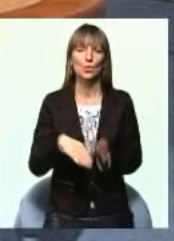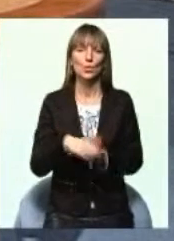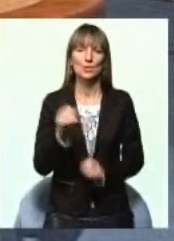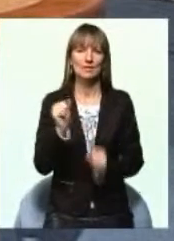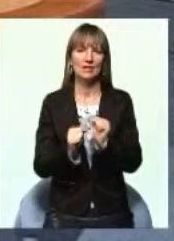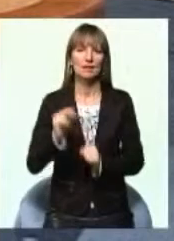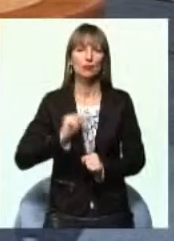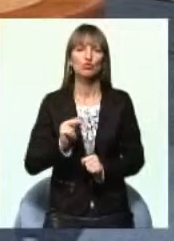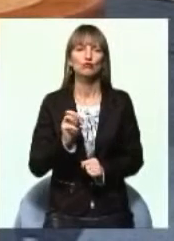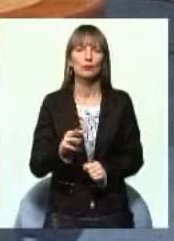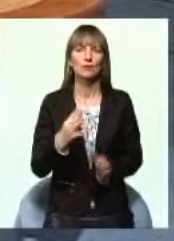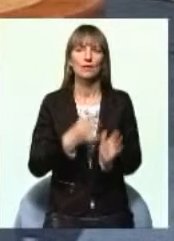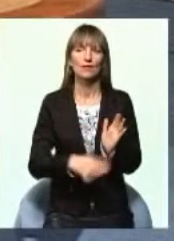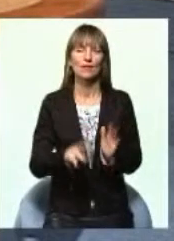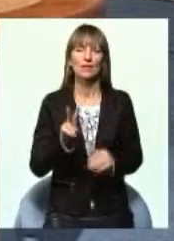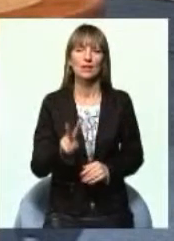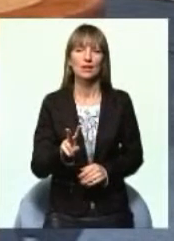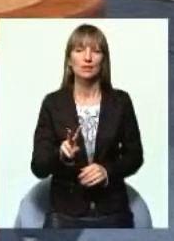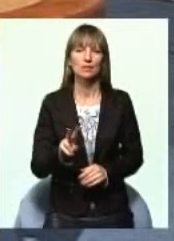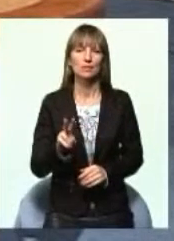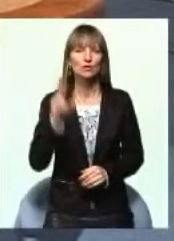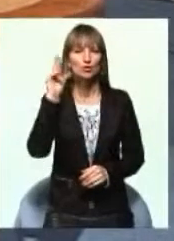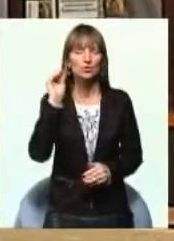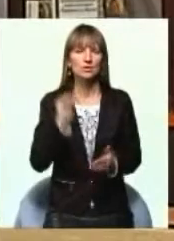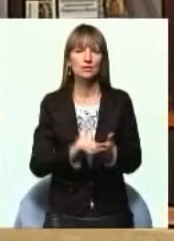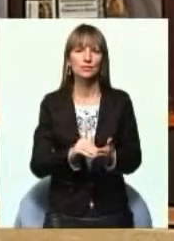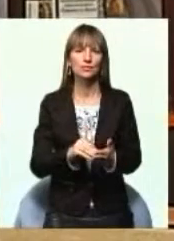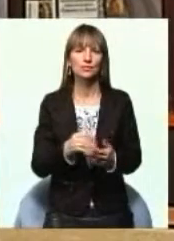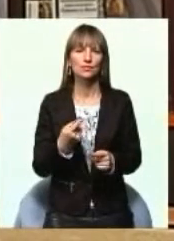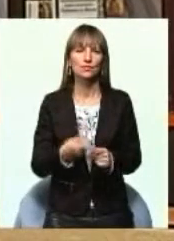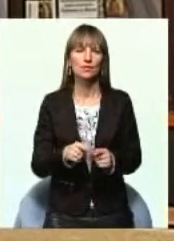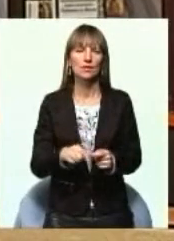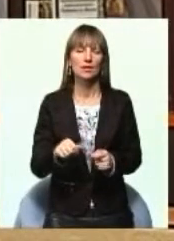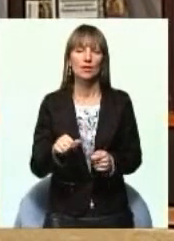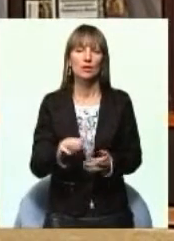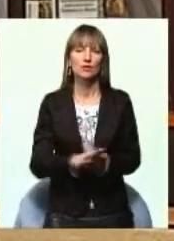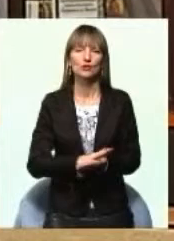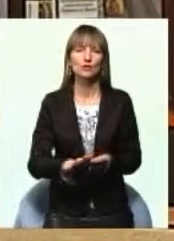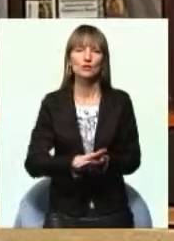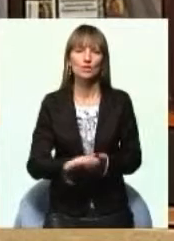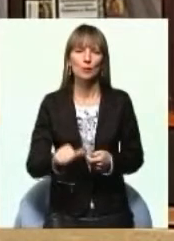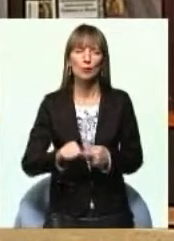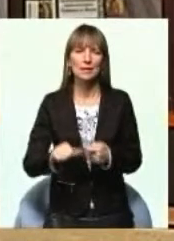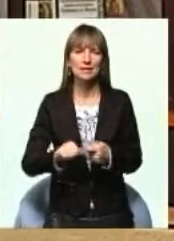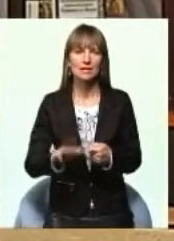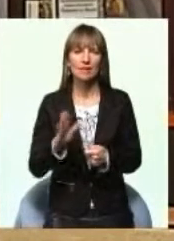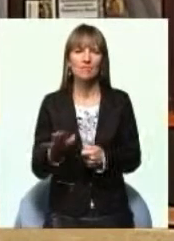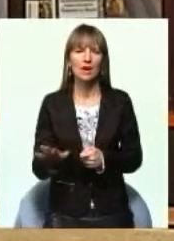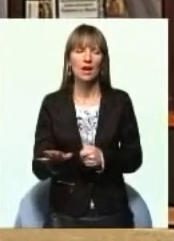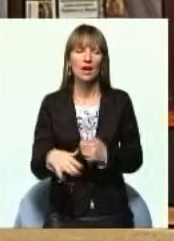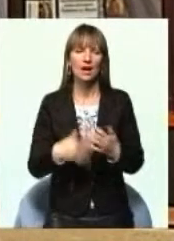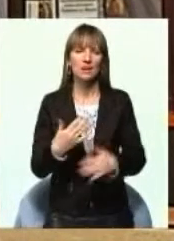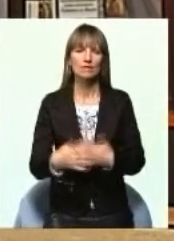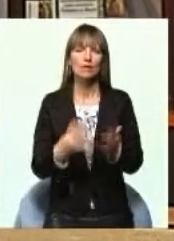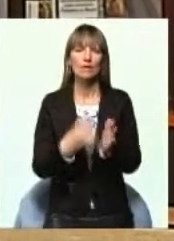работать, чем 92-м. Цифры называются это чистость бензина в растворе. 95